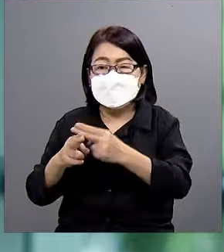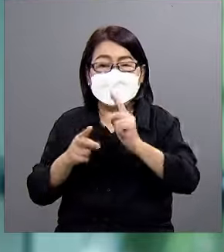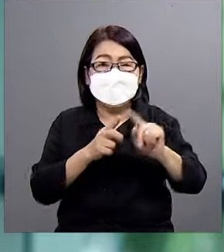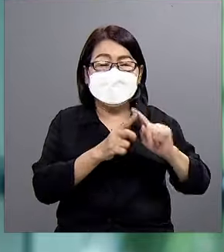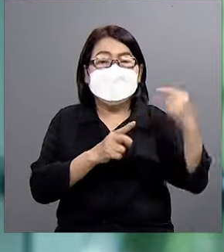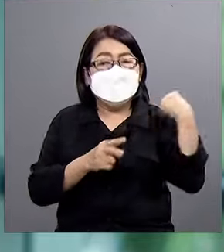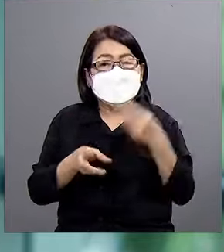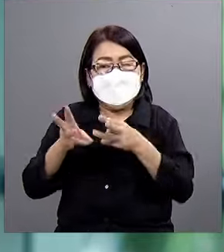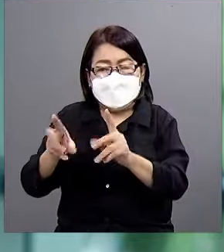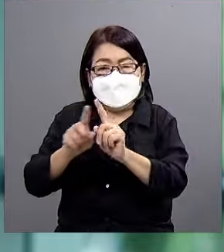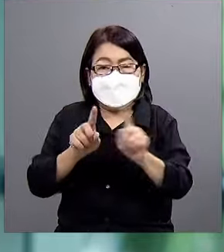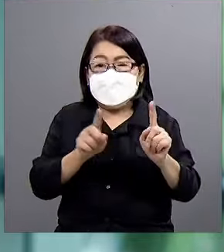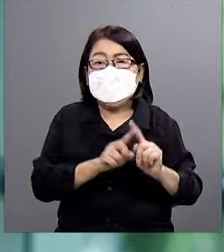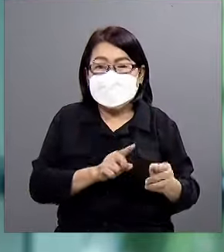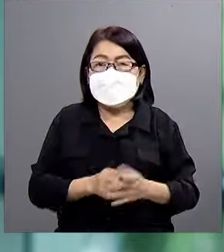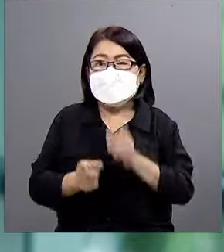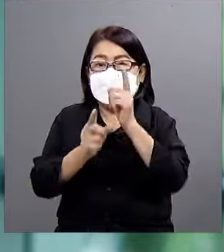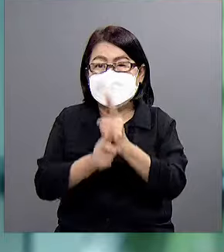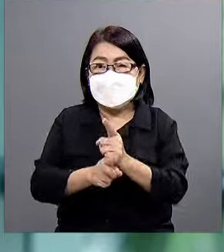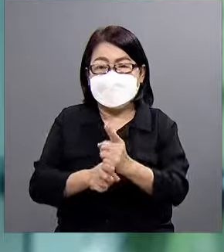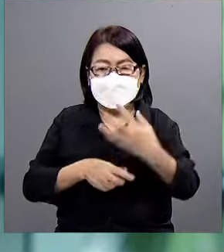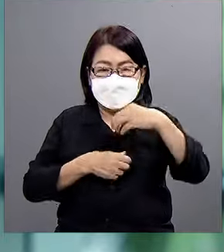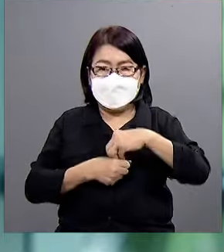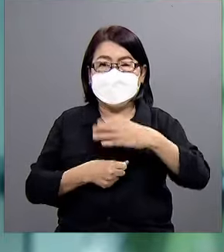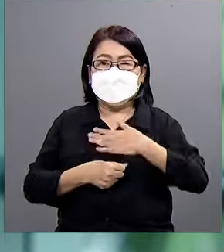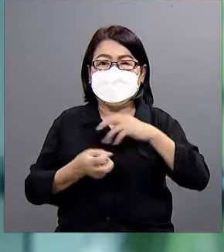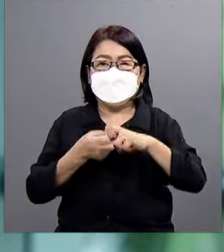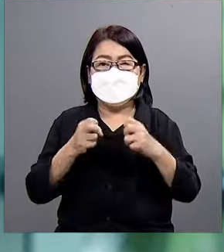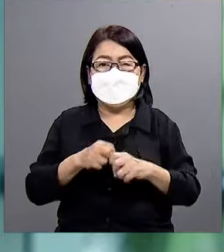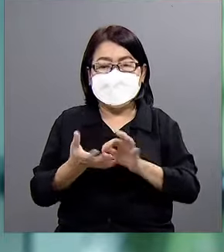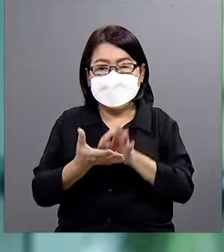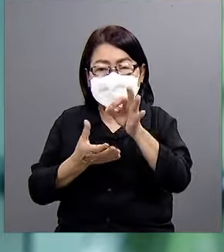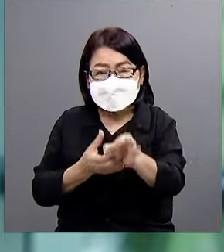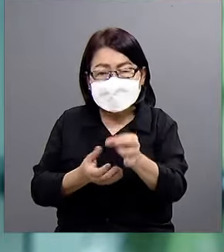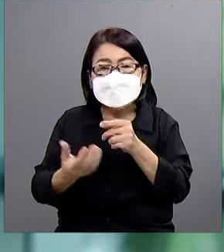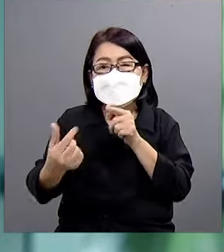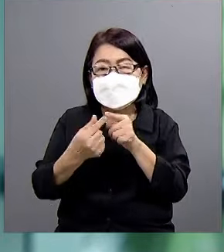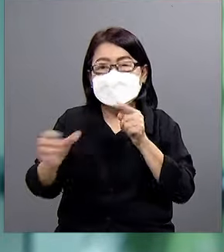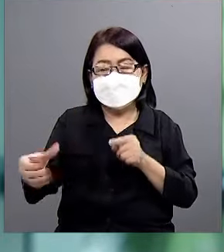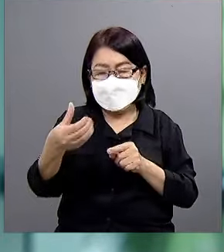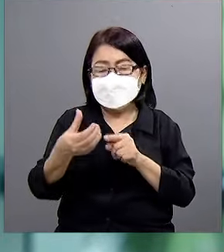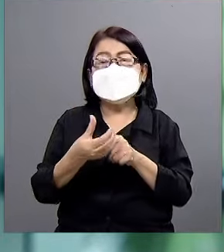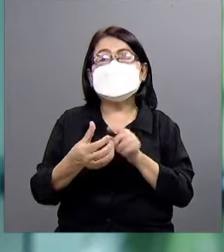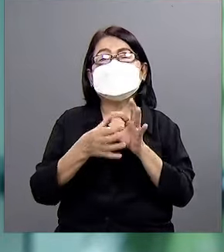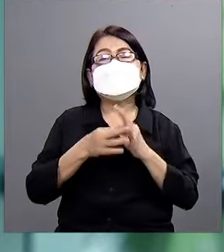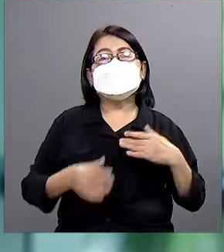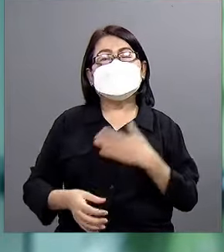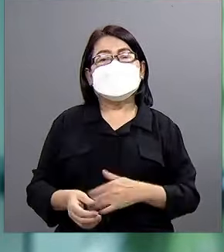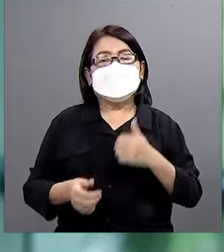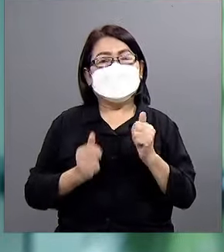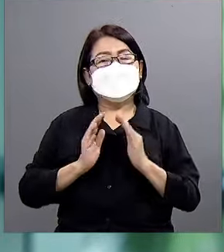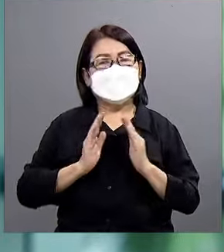ราก็ใช้ให้ถูกวิธีนะคะเพื่อจะได้มีประโยชน์กับสุขภาพของเราด้วยค่ะวันนี้ต้องขอบคุณอาจารย์พีระอาทิตย์ธรรมว